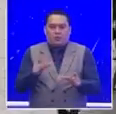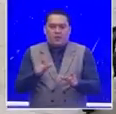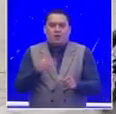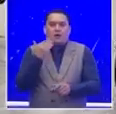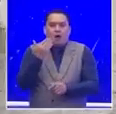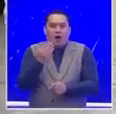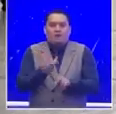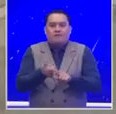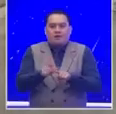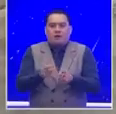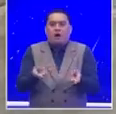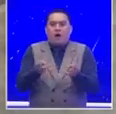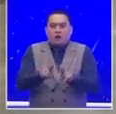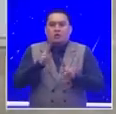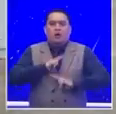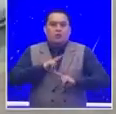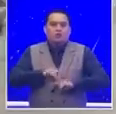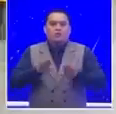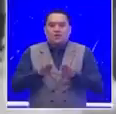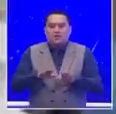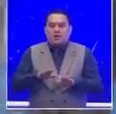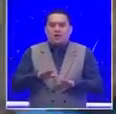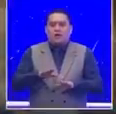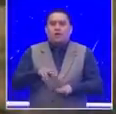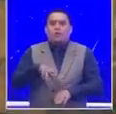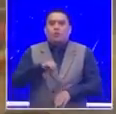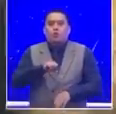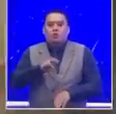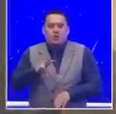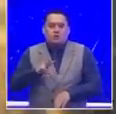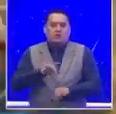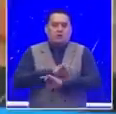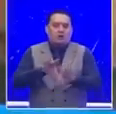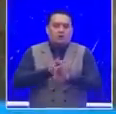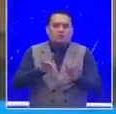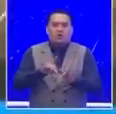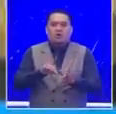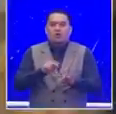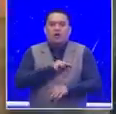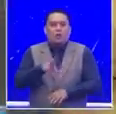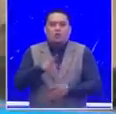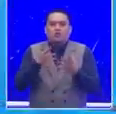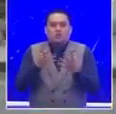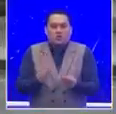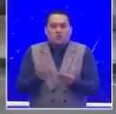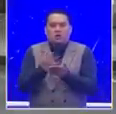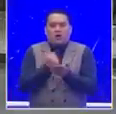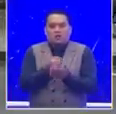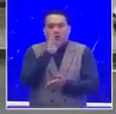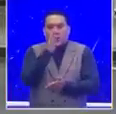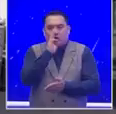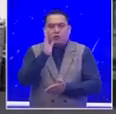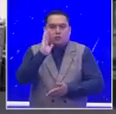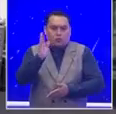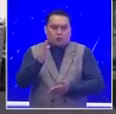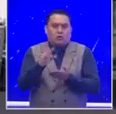именно они в эти дни остаются на рабочем месте. Владимир Путин также подчеркнул, что в нерабочие дни у граждан страны сохраняется заработная